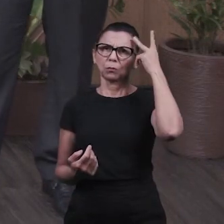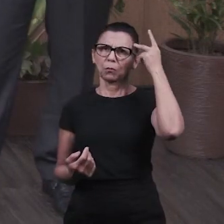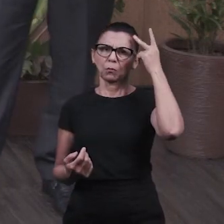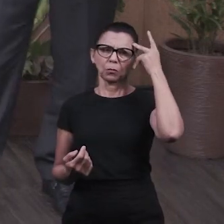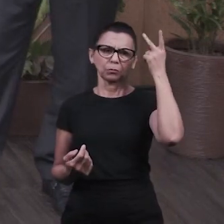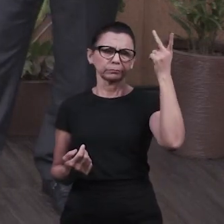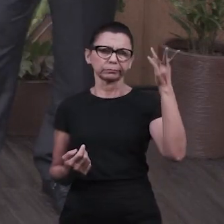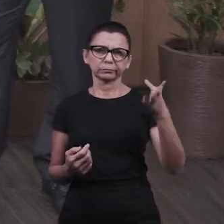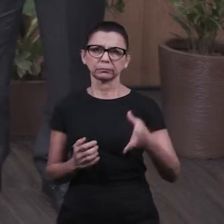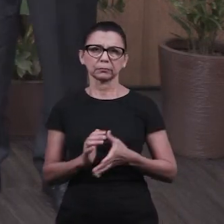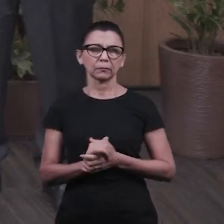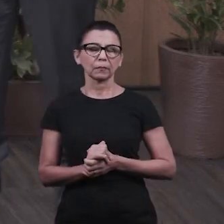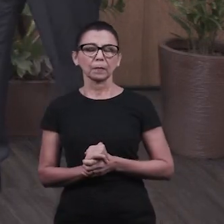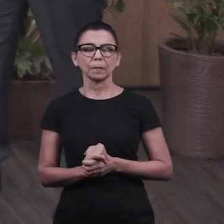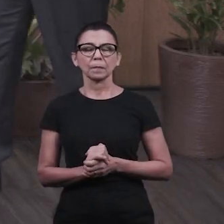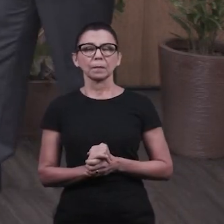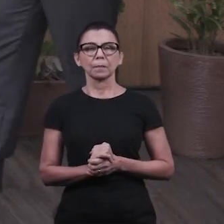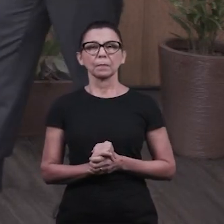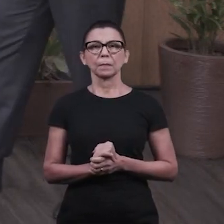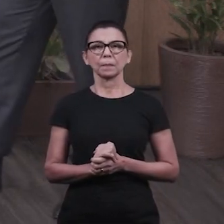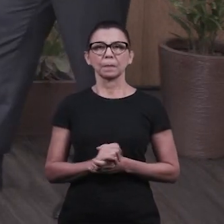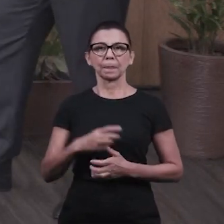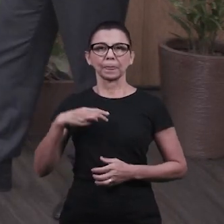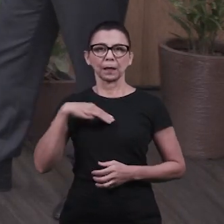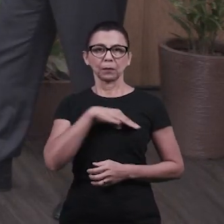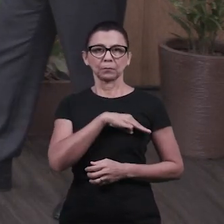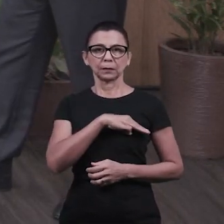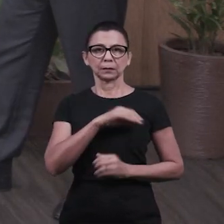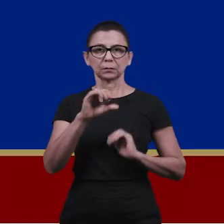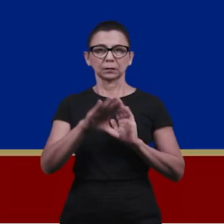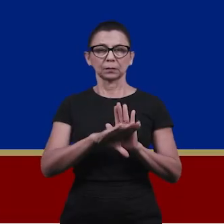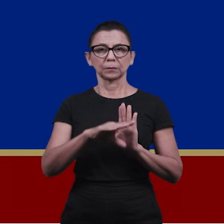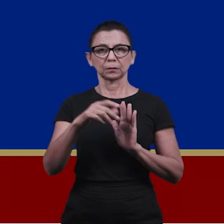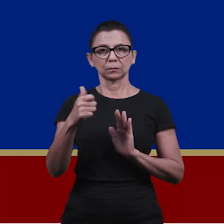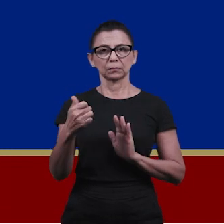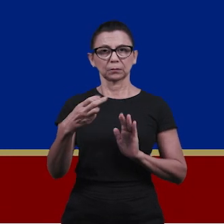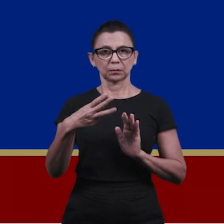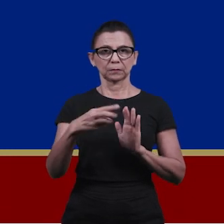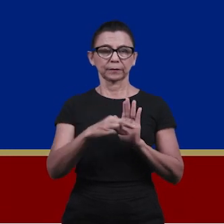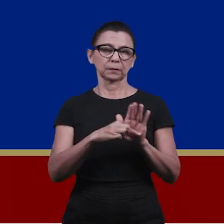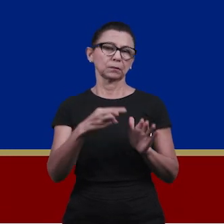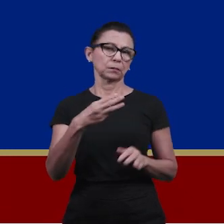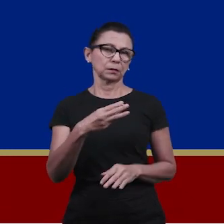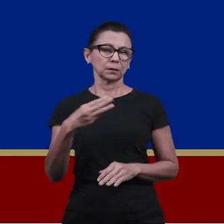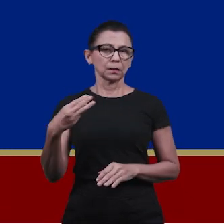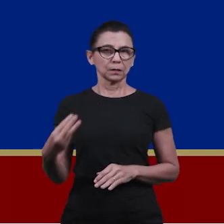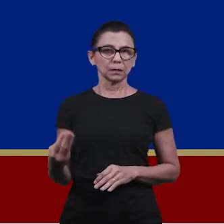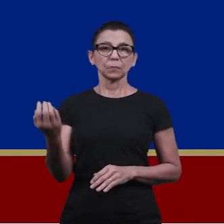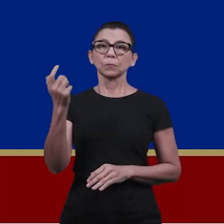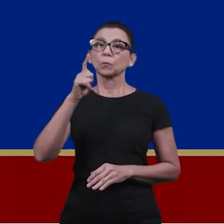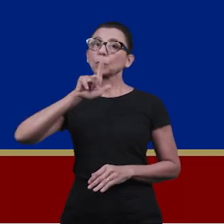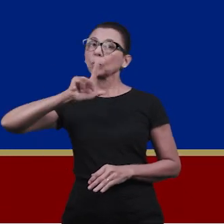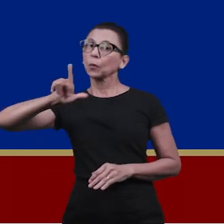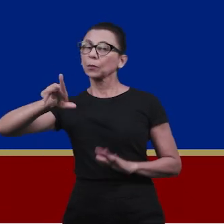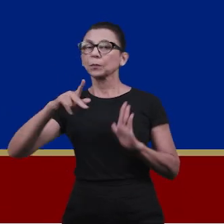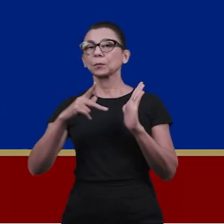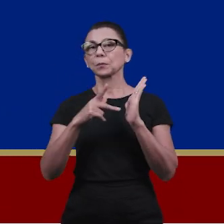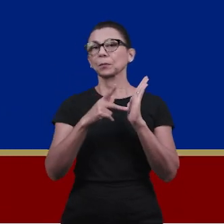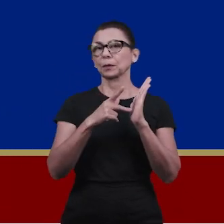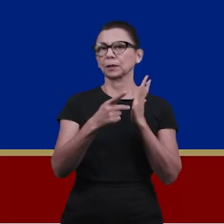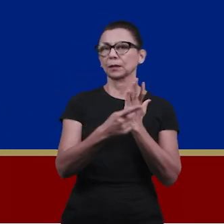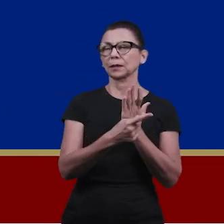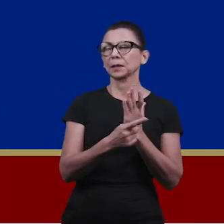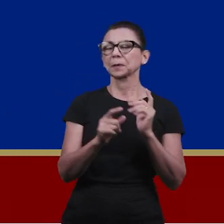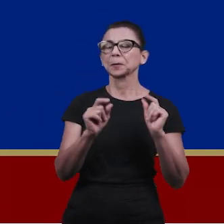nous dit, Matthieu 13, 33. Une autre parabole leur a dit, le royaume